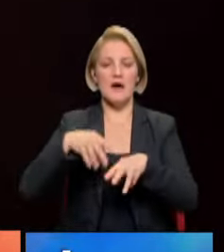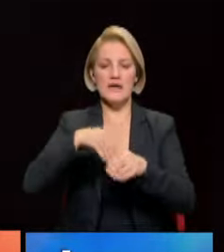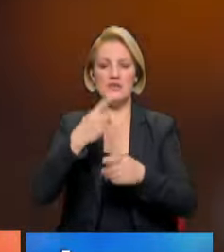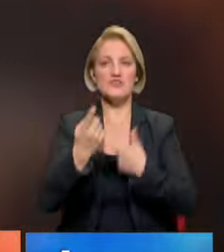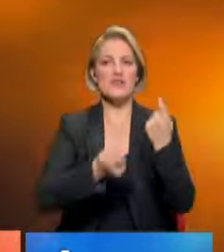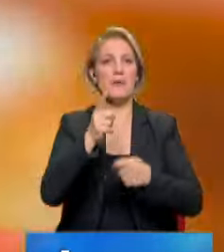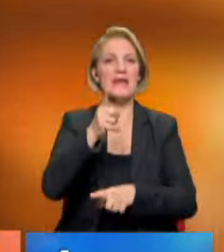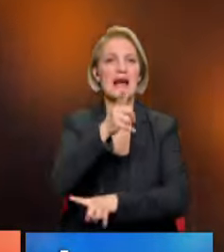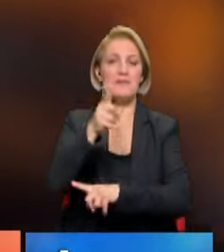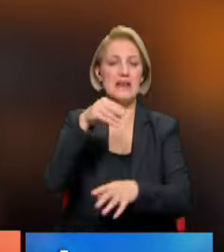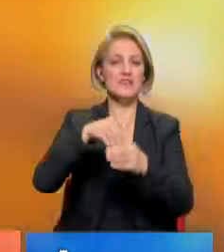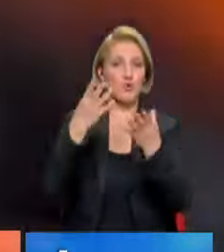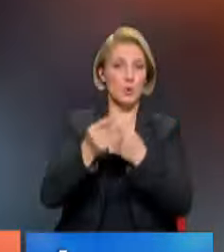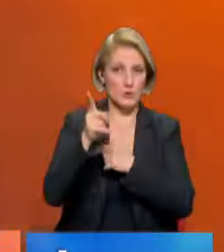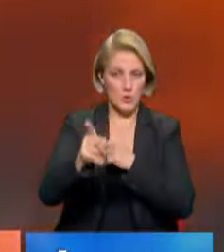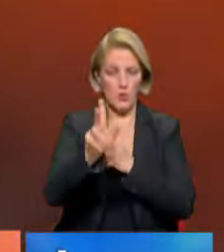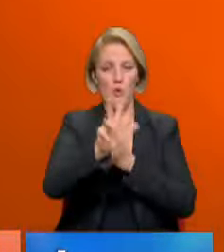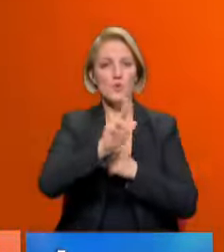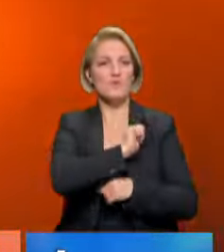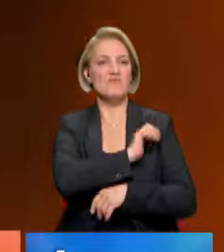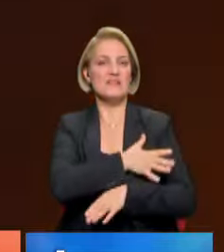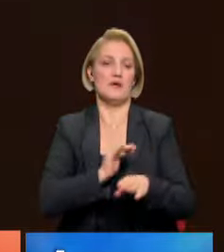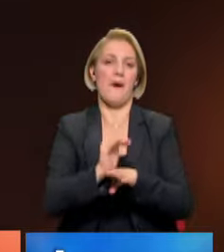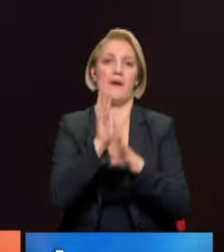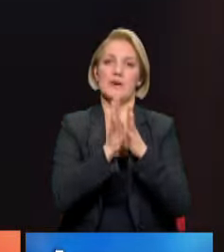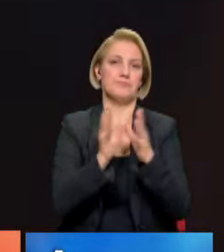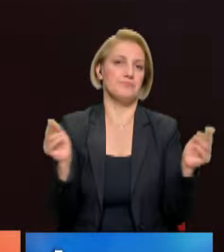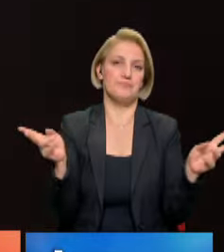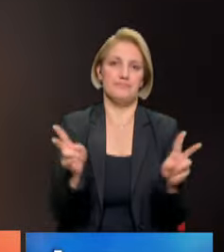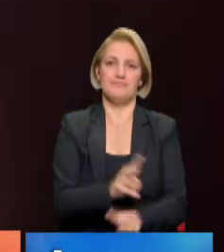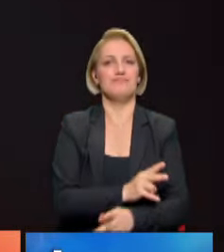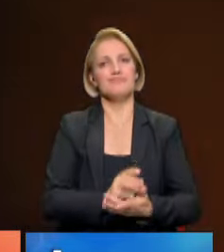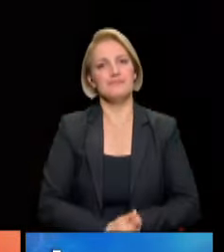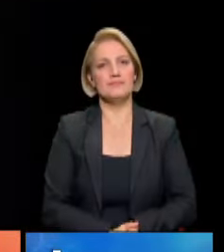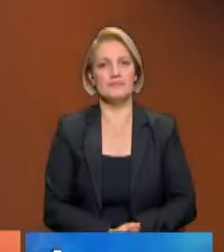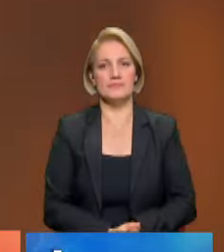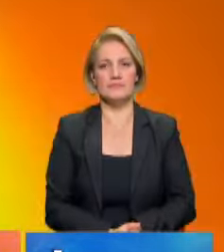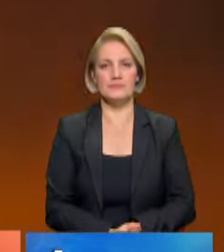bir kameramanın da aralarında olduğu 30 Filistinli yaşamını yitirdi.